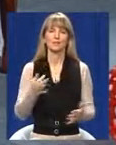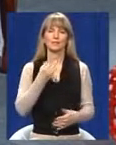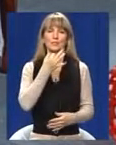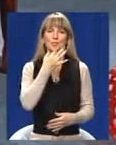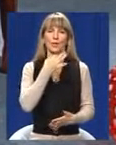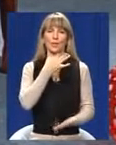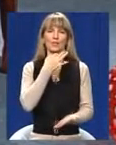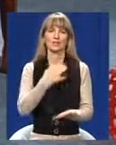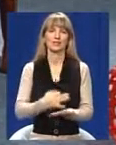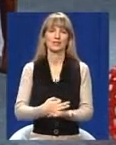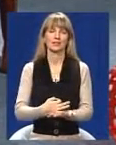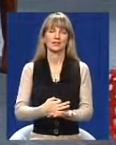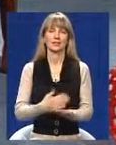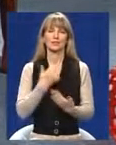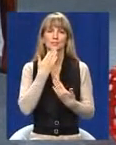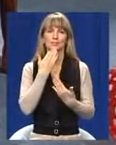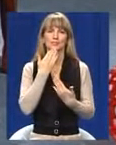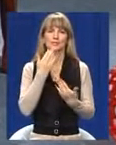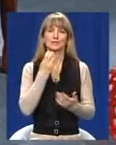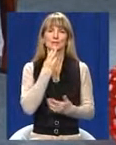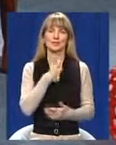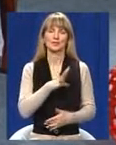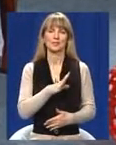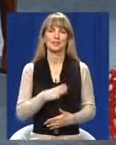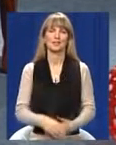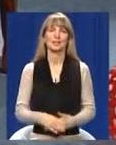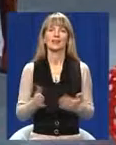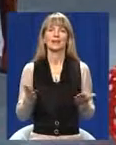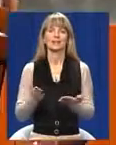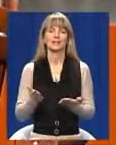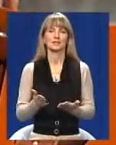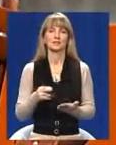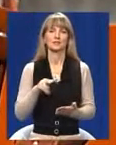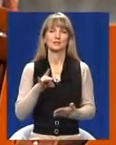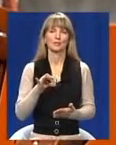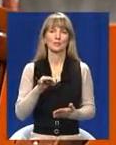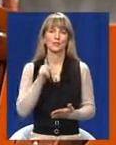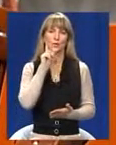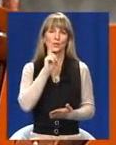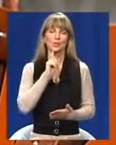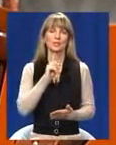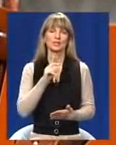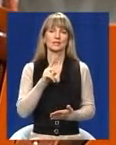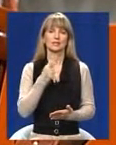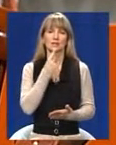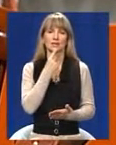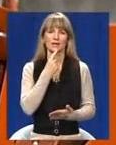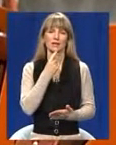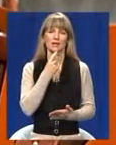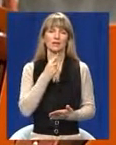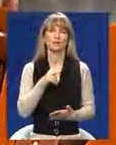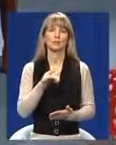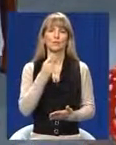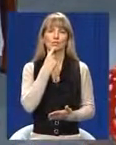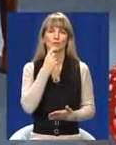сподобалась відповідь, Кіра? Остання, вона така смішна була. Яка саме? Про смак кальмарів чи про що? Про смак кальмарів.